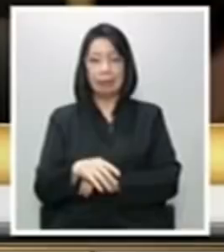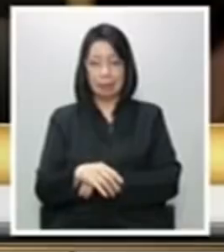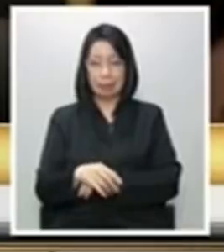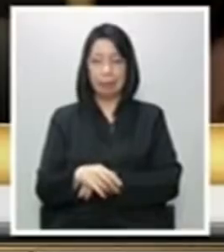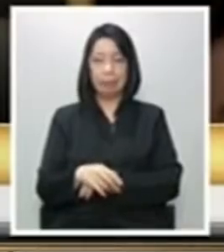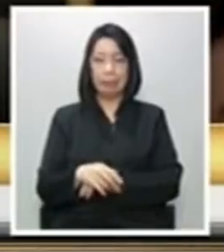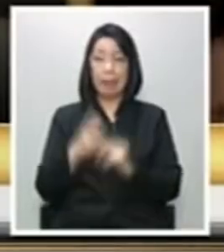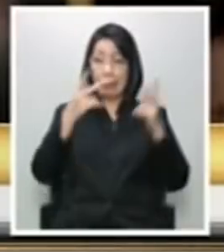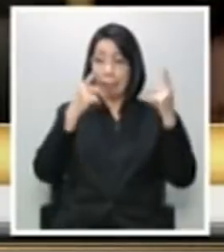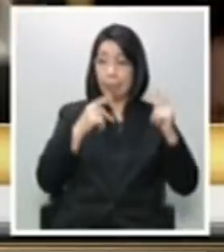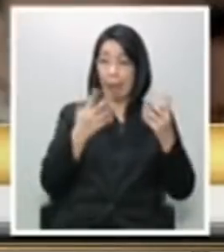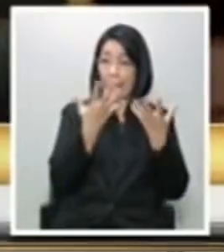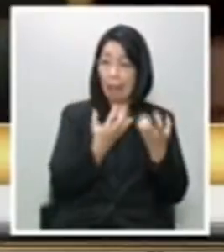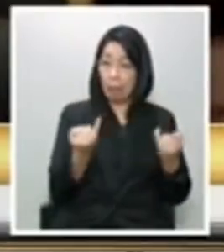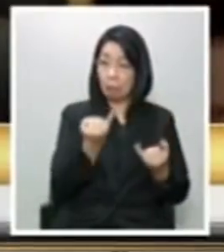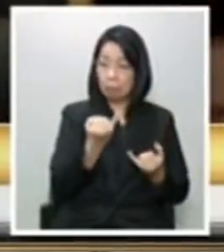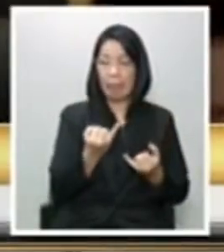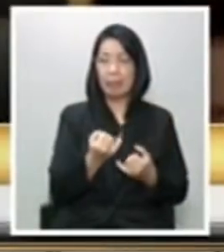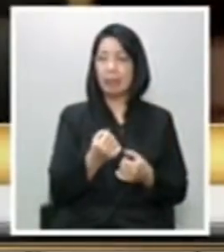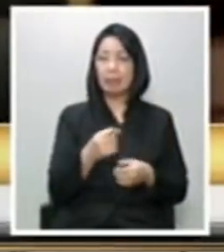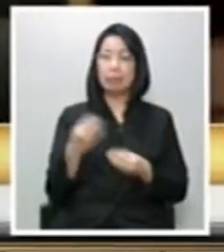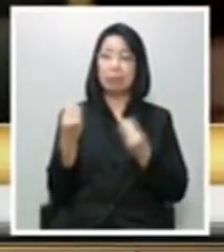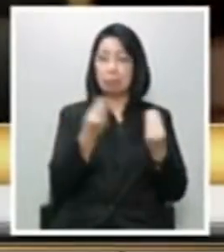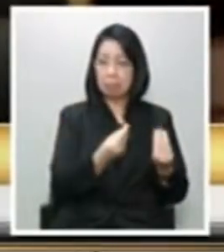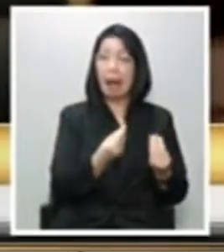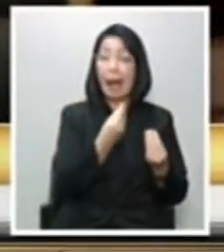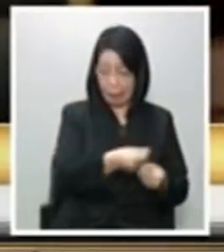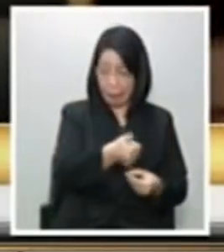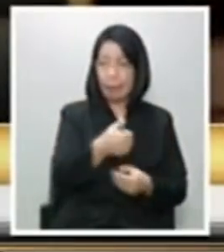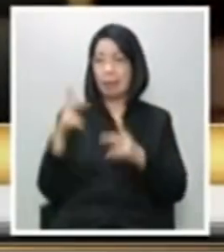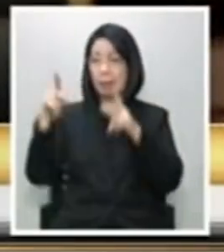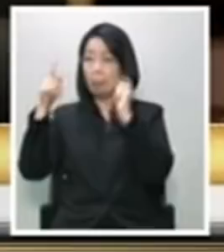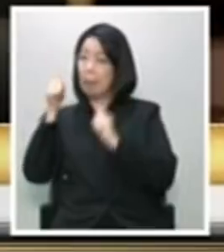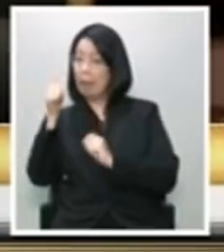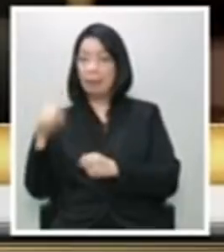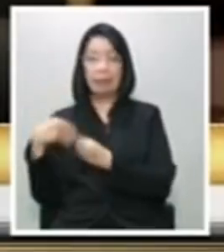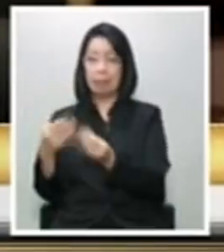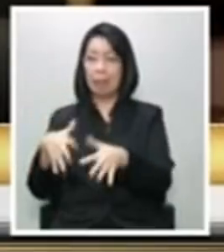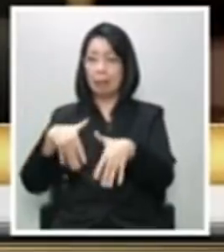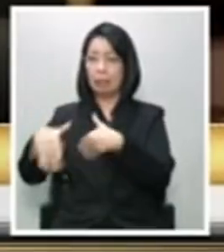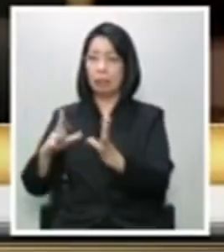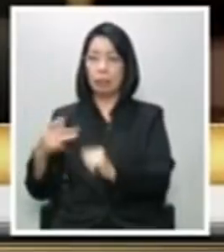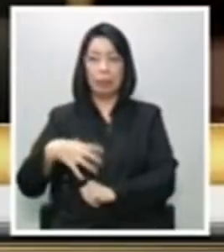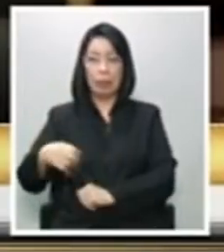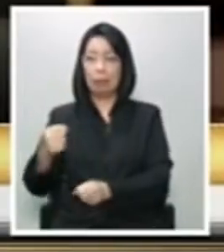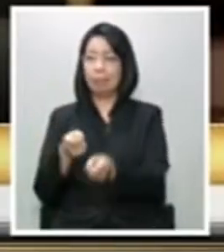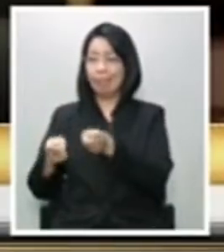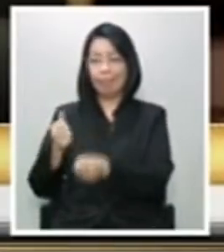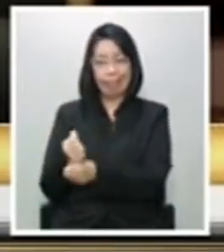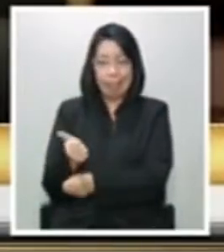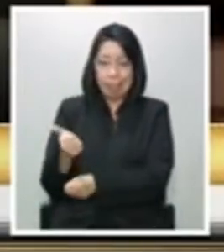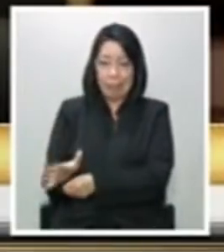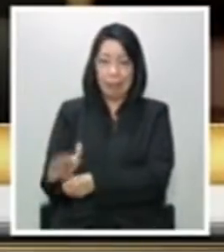ที่เสื่อมโทรมแต่ป่าที่เหลืออีกทั้งประเทศไม่สามารถที่จะใช้สิทธิชุมชนในการบริหารได้ต่อมา